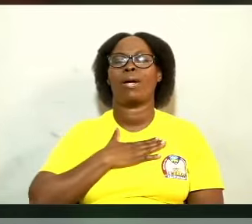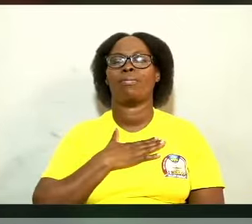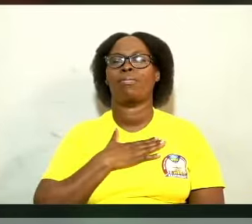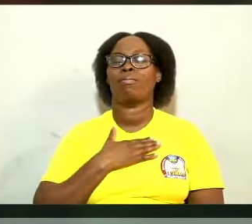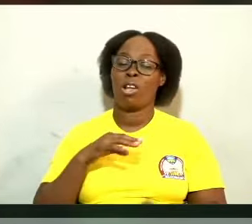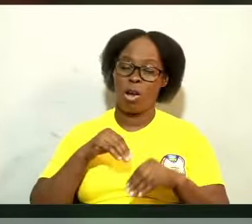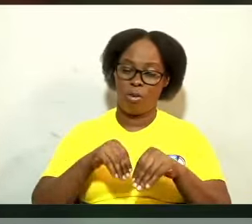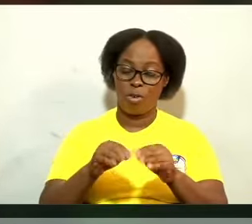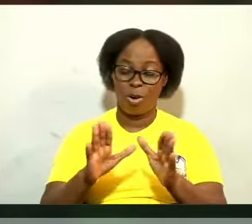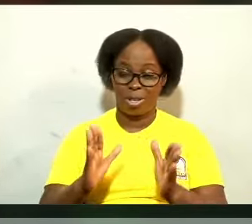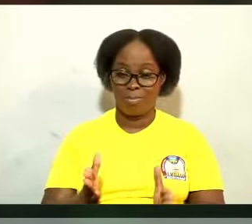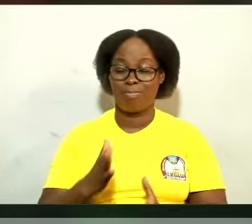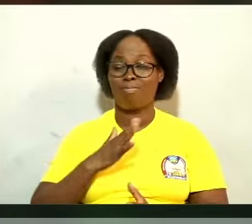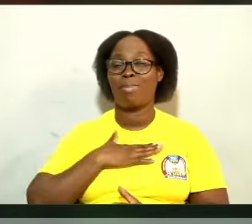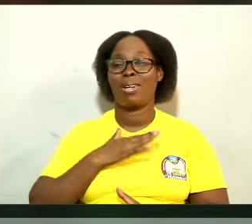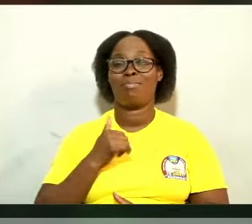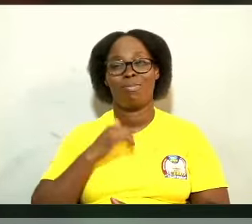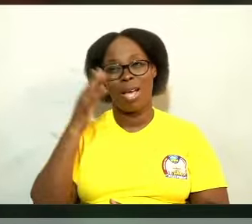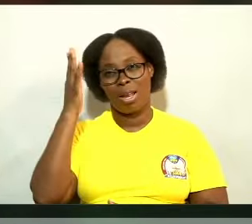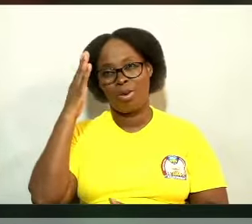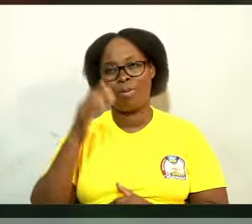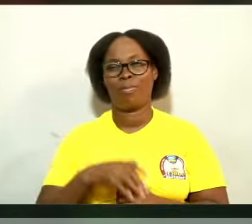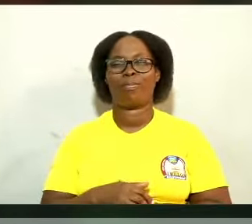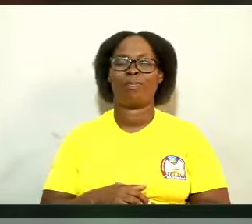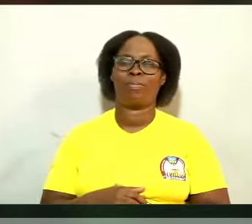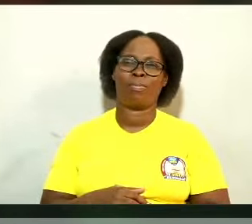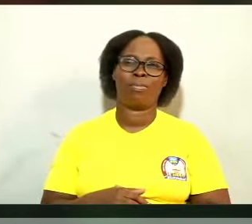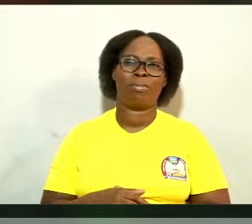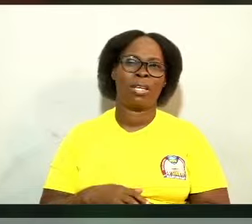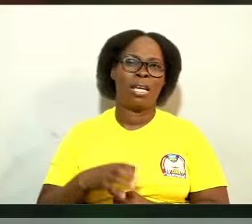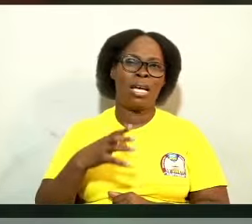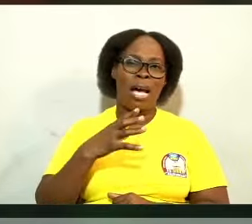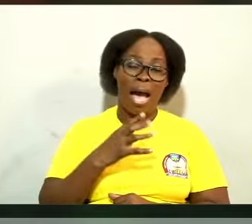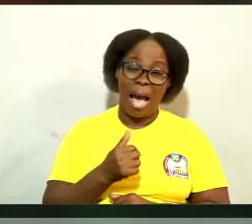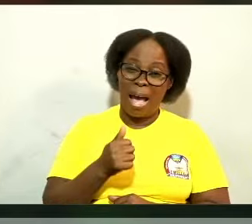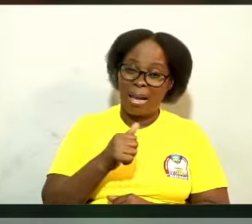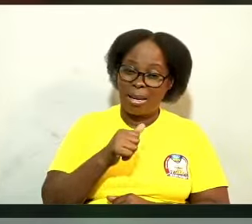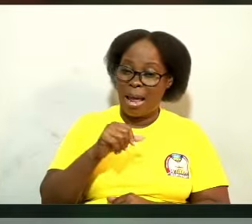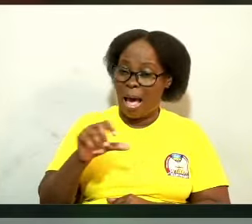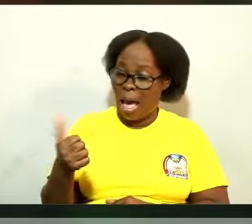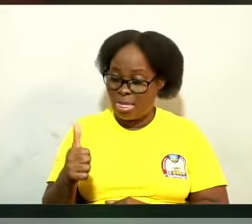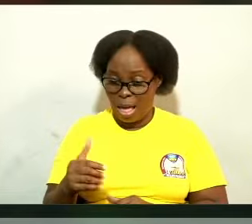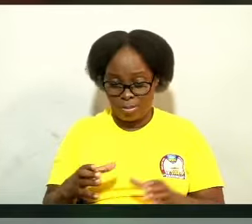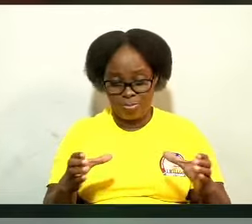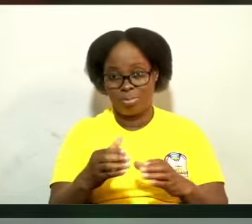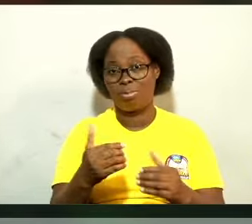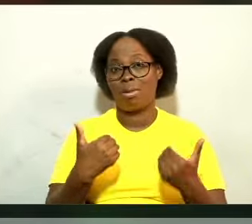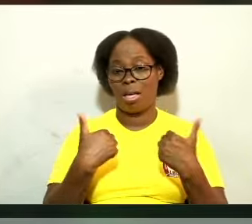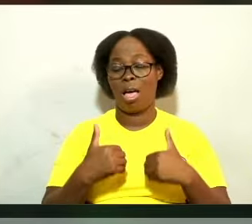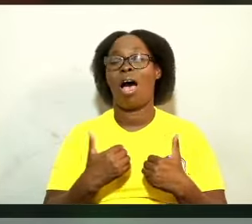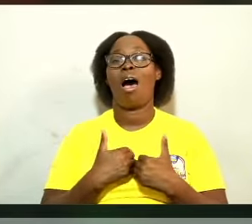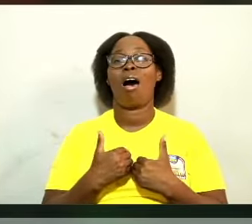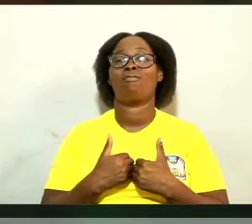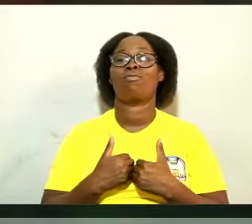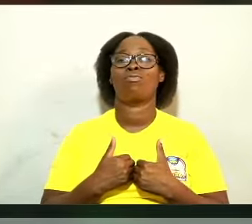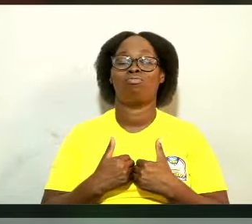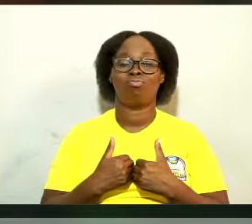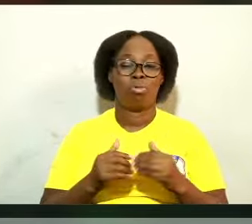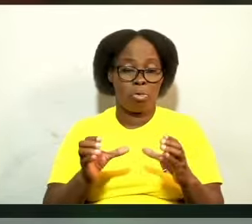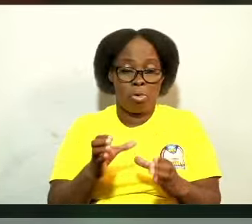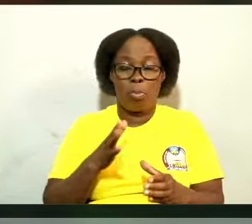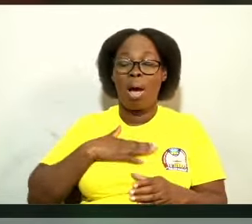Walio wangu nawajua. Na kondoo wengine ninao ambao sio wazizi hili.